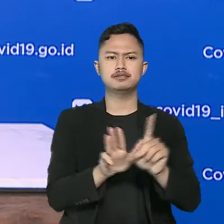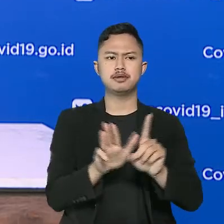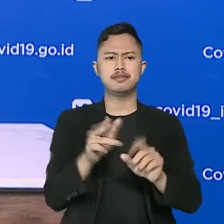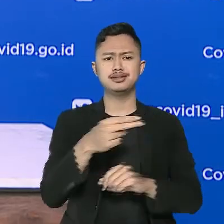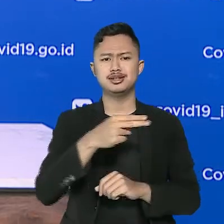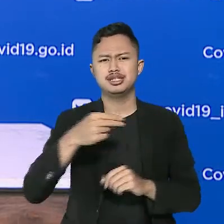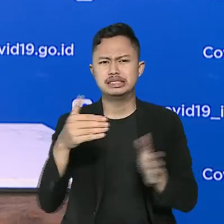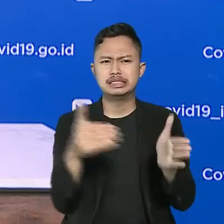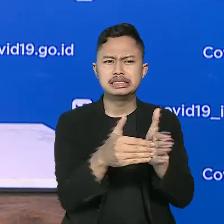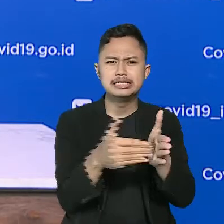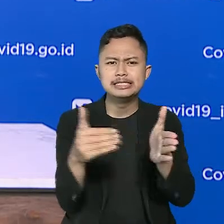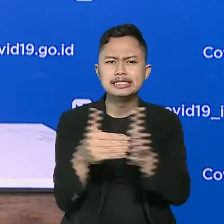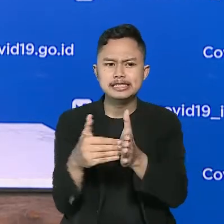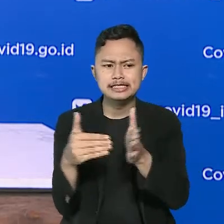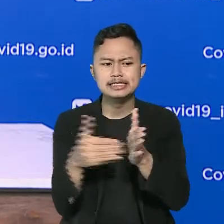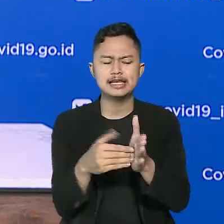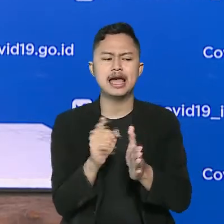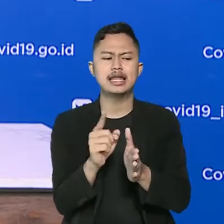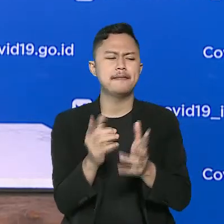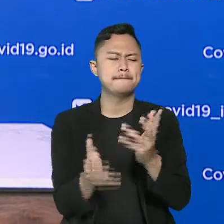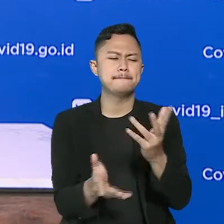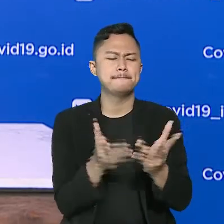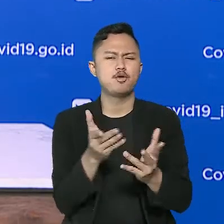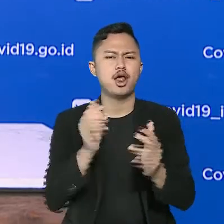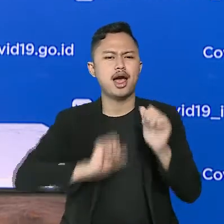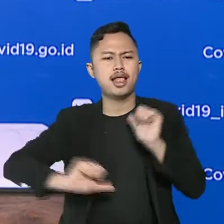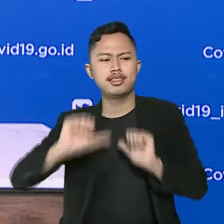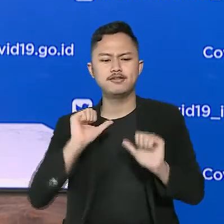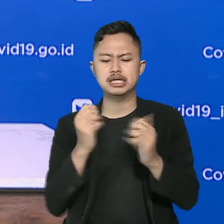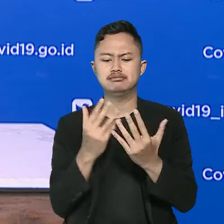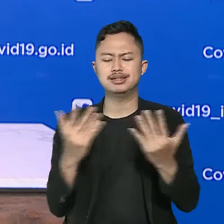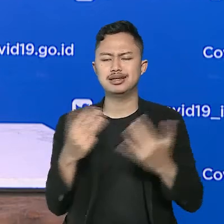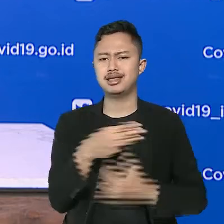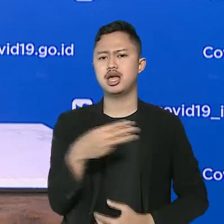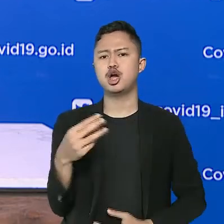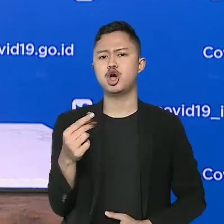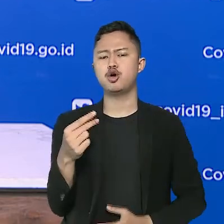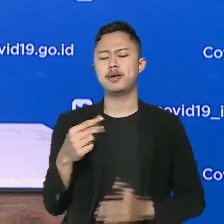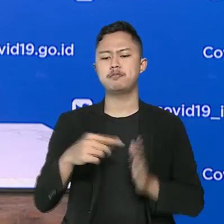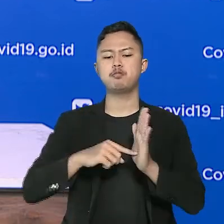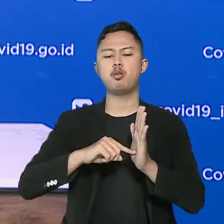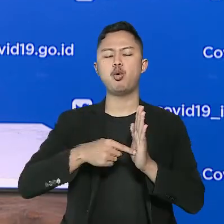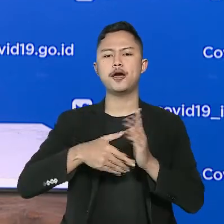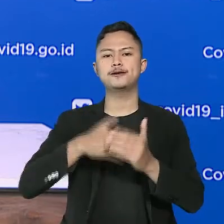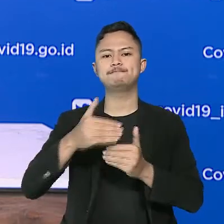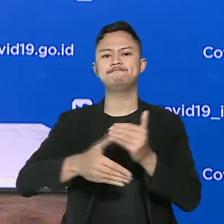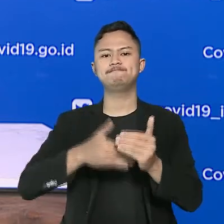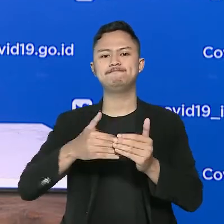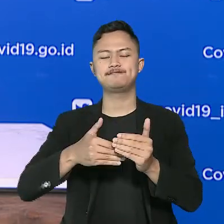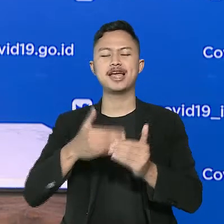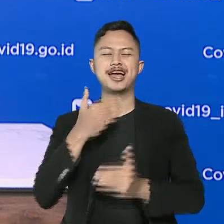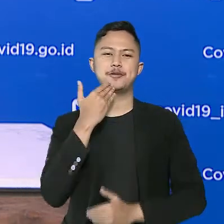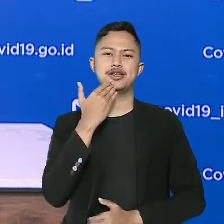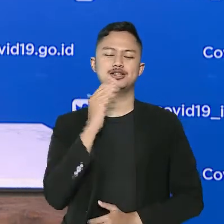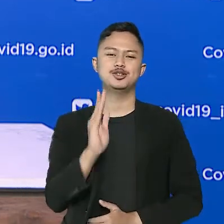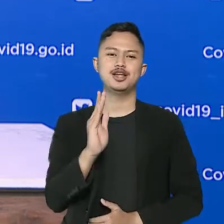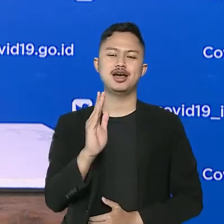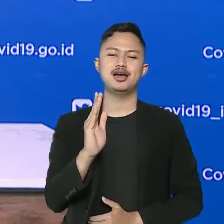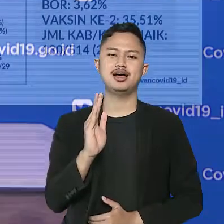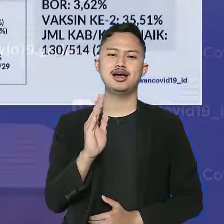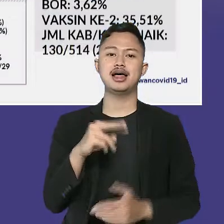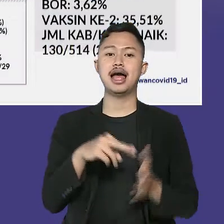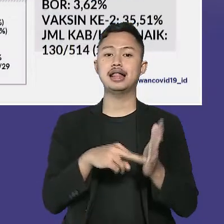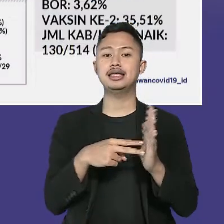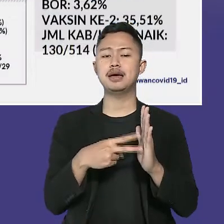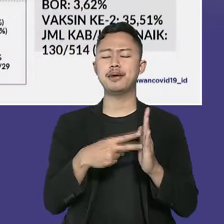yang terkendali, meskipun aktivitas sosial ekonomi sudah berjalan seperti sebelum lonjakan kedua, penting